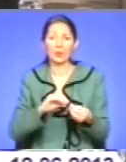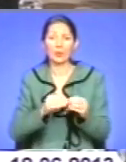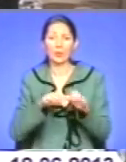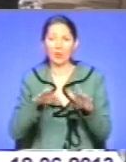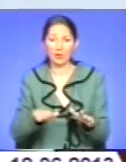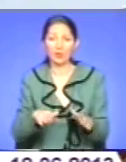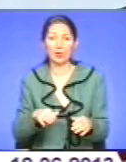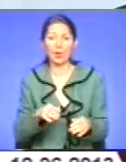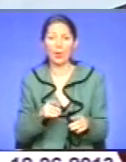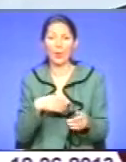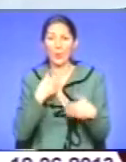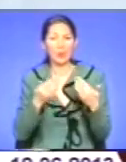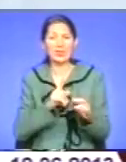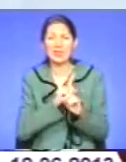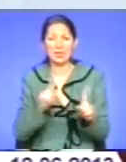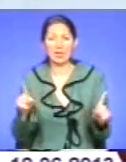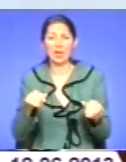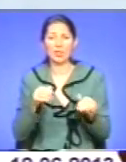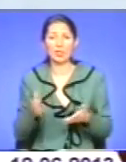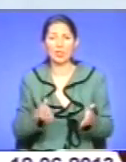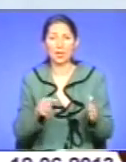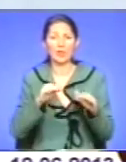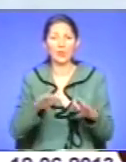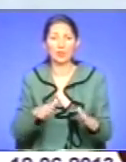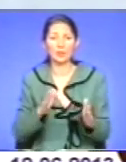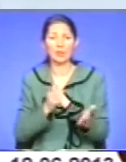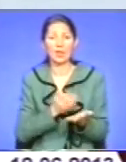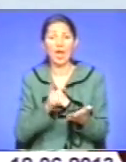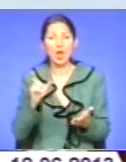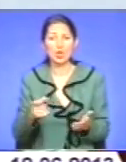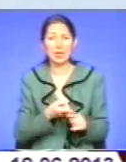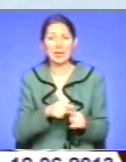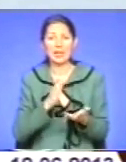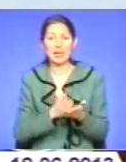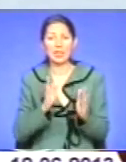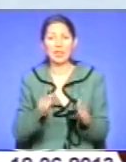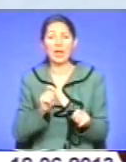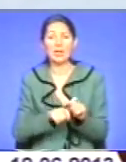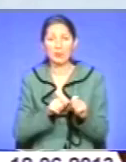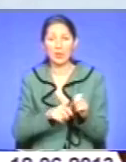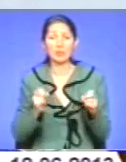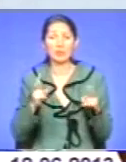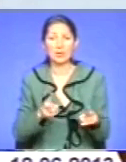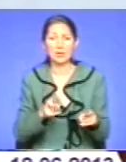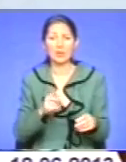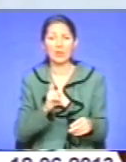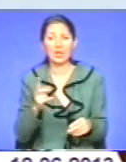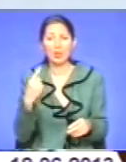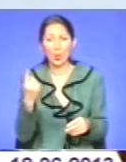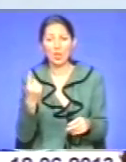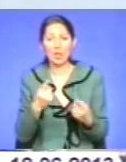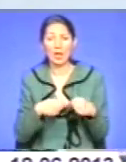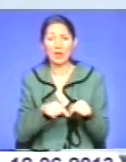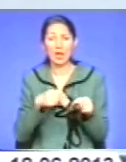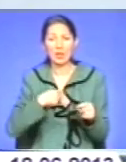видатний науковець. Знаєте, людина, яка є тільки експертом, спеціалістом в якійсь одній дільниці, я знаю,